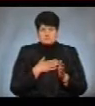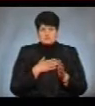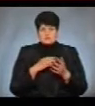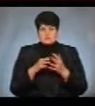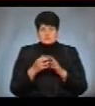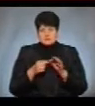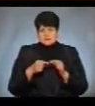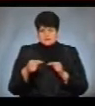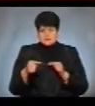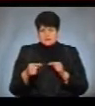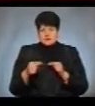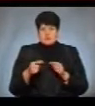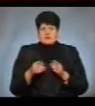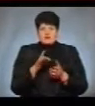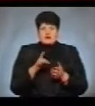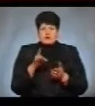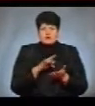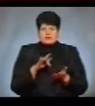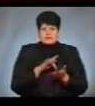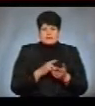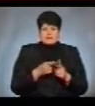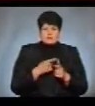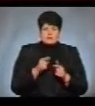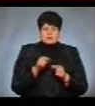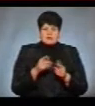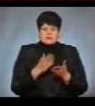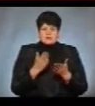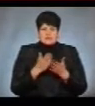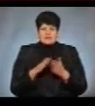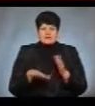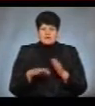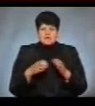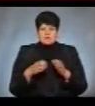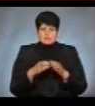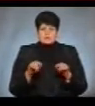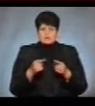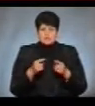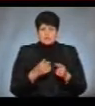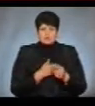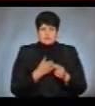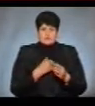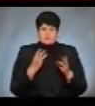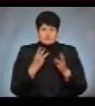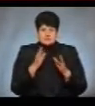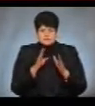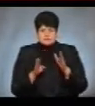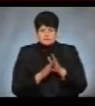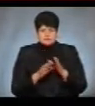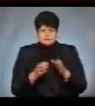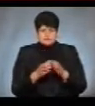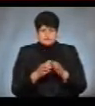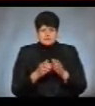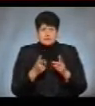підрозділ розташовується, як правило, в районних центрах, або там, де є створені територіальні громади, там вже створені добровільні пожежні підрозділи, пожежні команди,